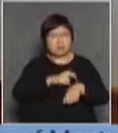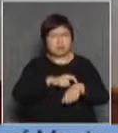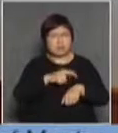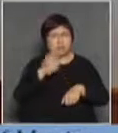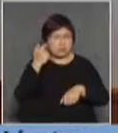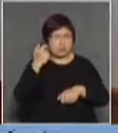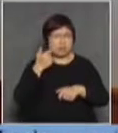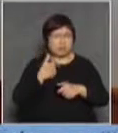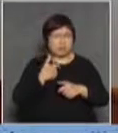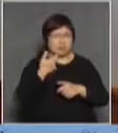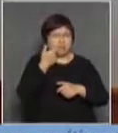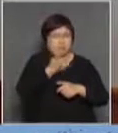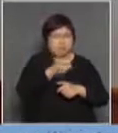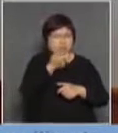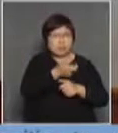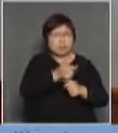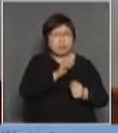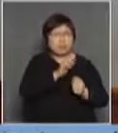資助